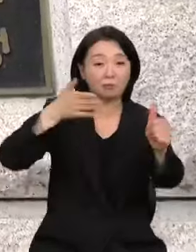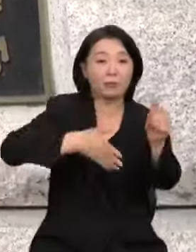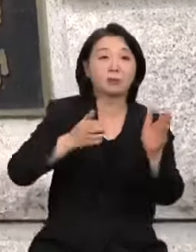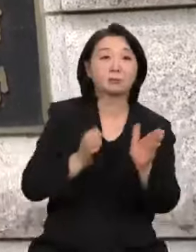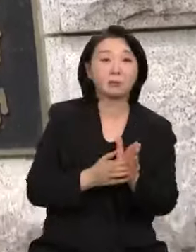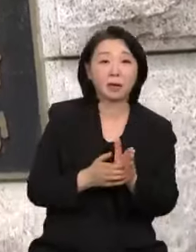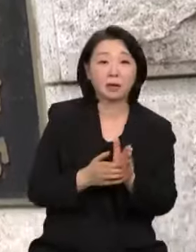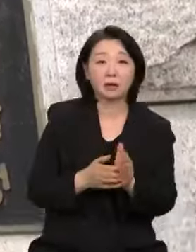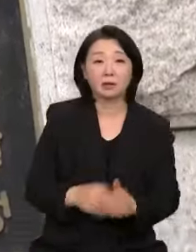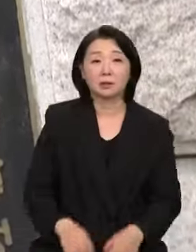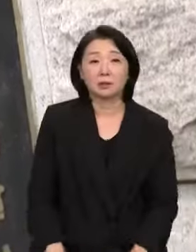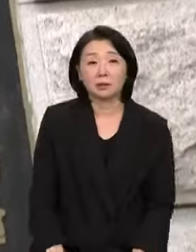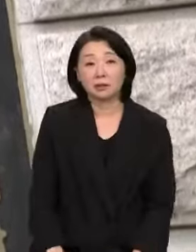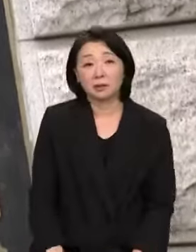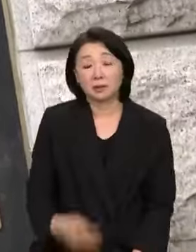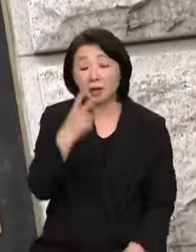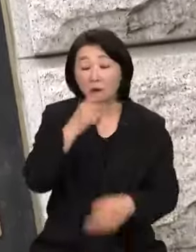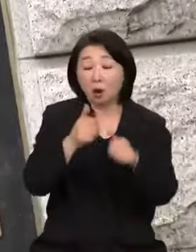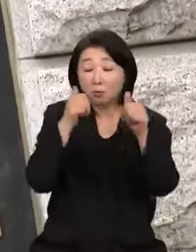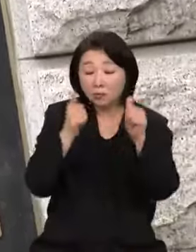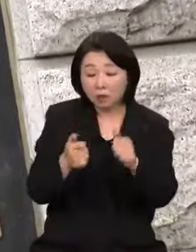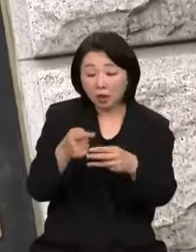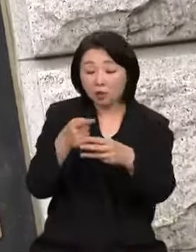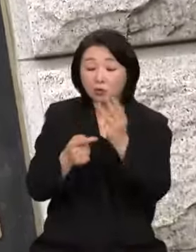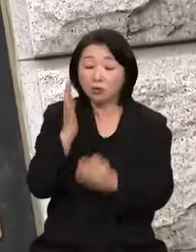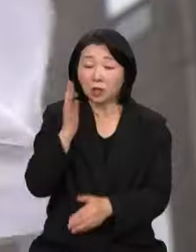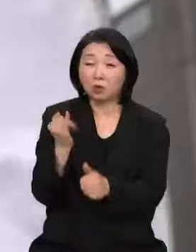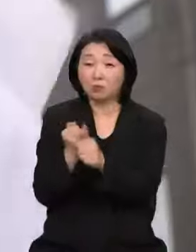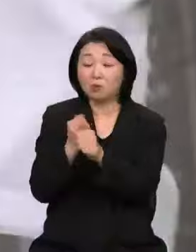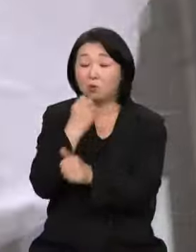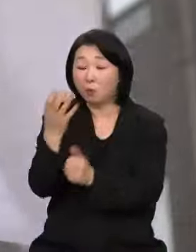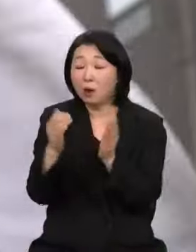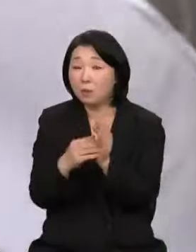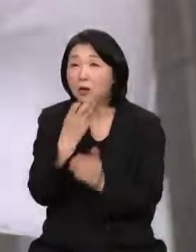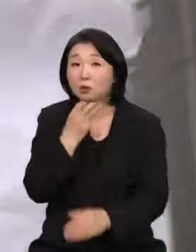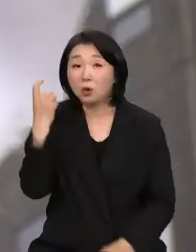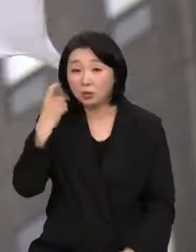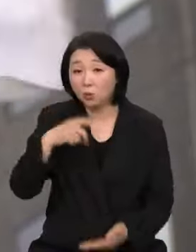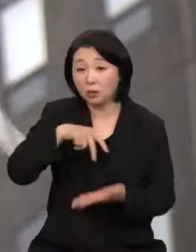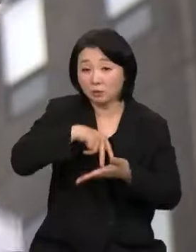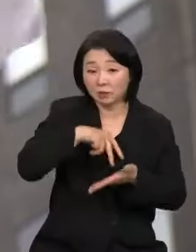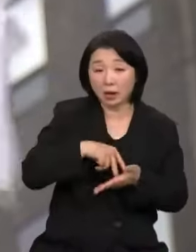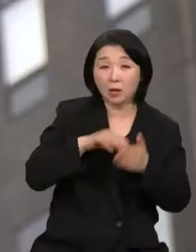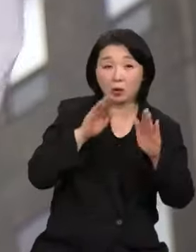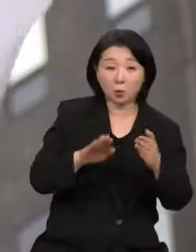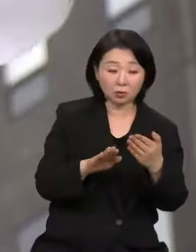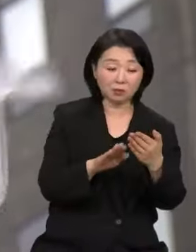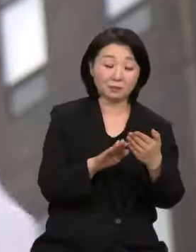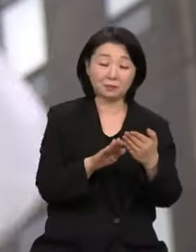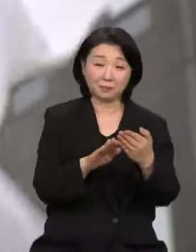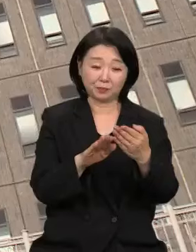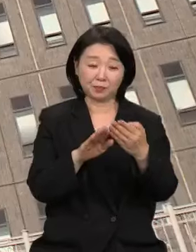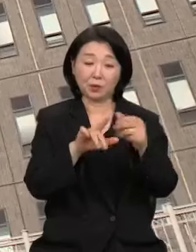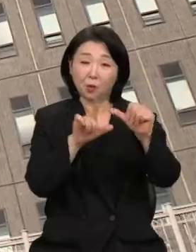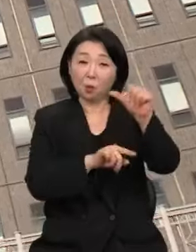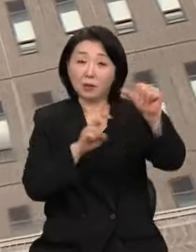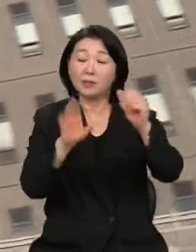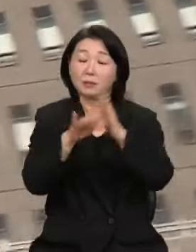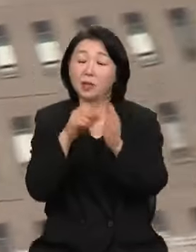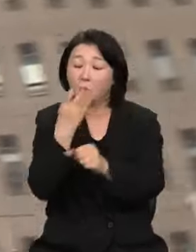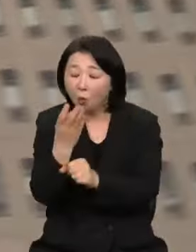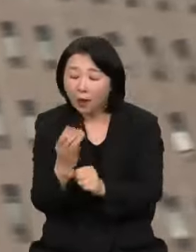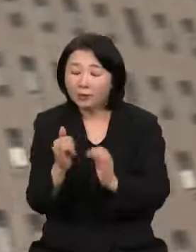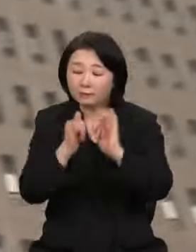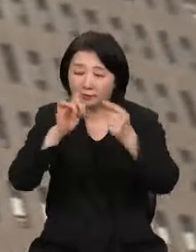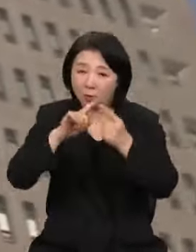검찰은 지난해 12월 윤석열 대통령 부부를 고발한 서울의 소리 측을 오는 20일 고발인 신분으로 조사하는 방안을 검토하고